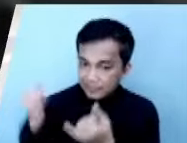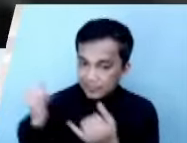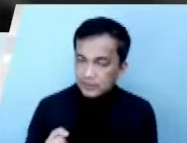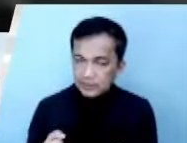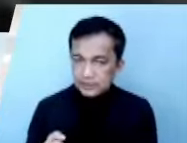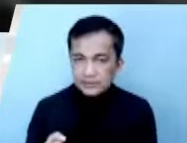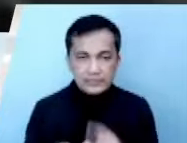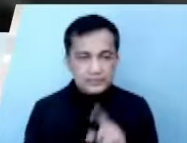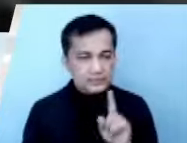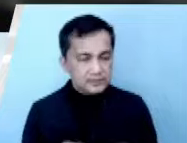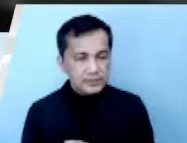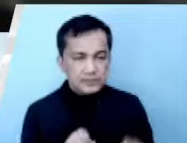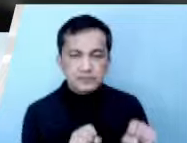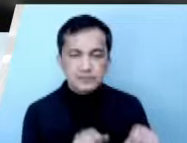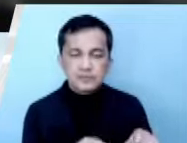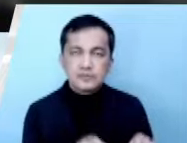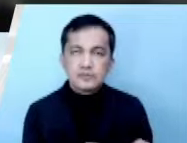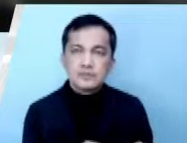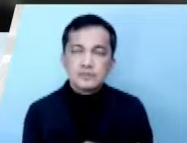to